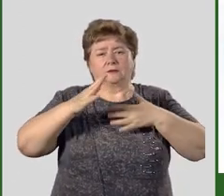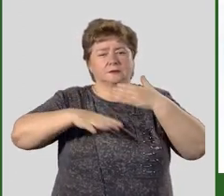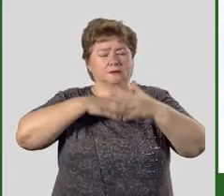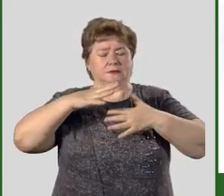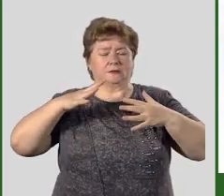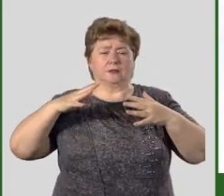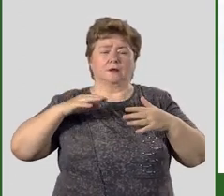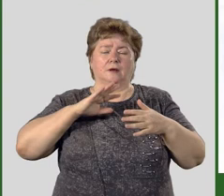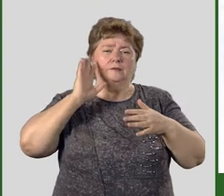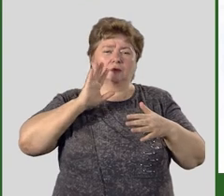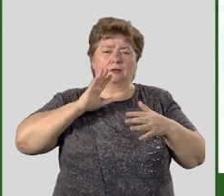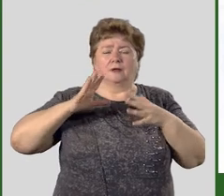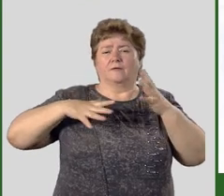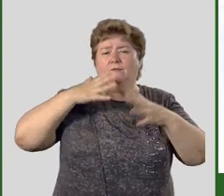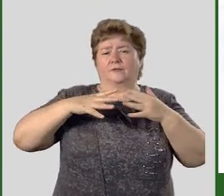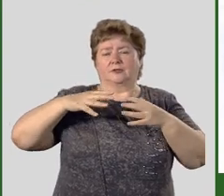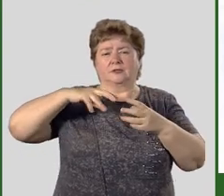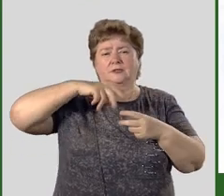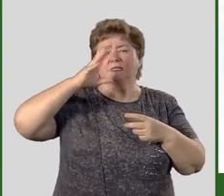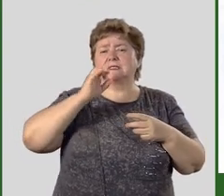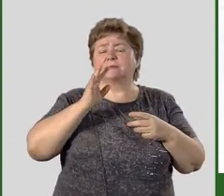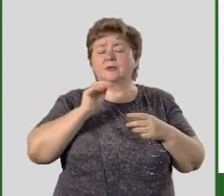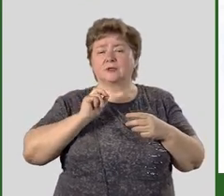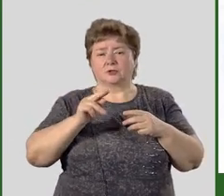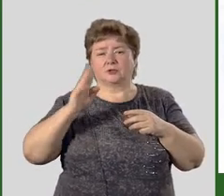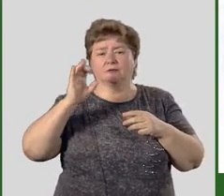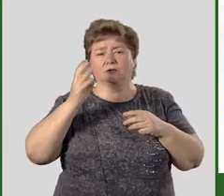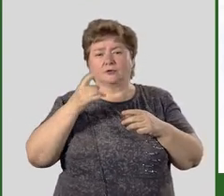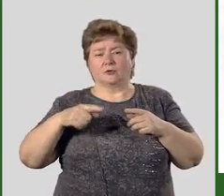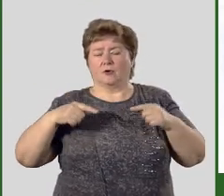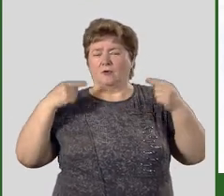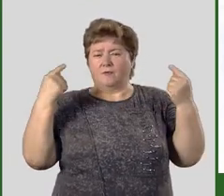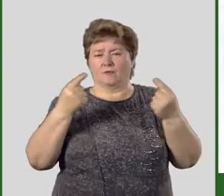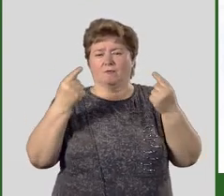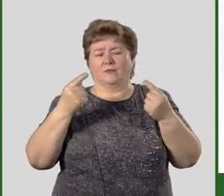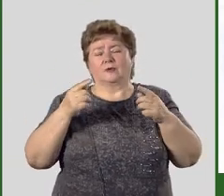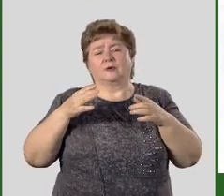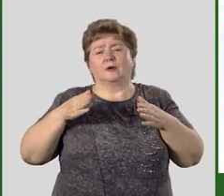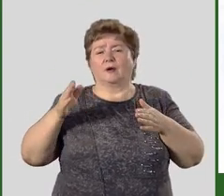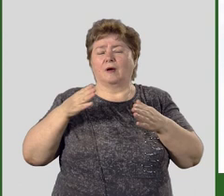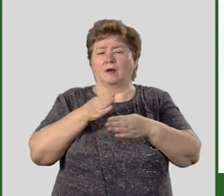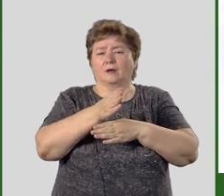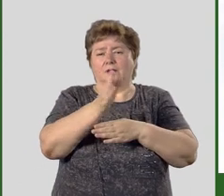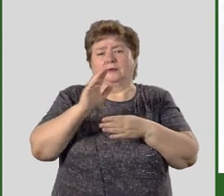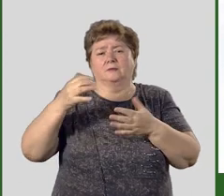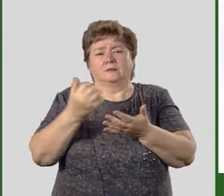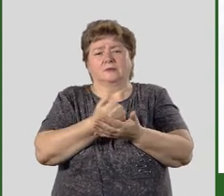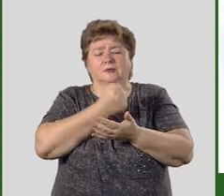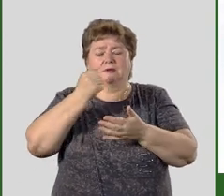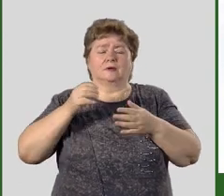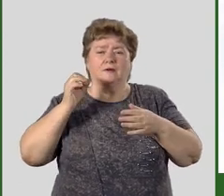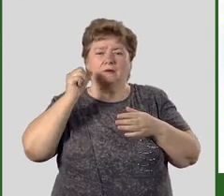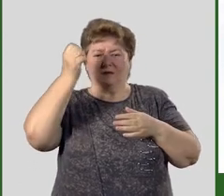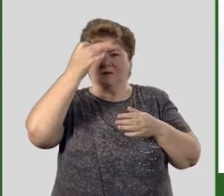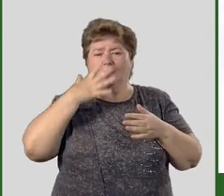и даже водяные смерчи. Виктория – один из важнейших рыбопромысловых водоемов